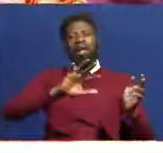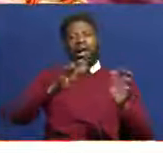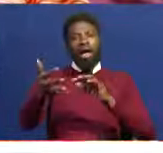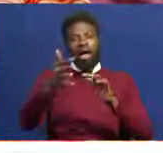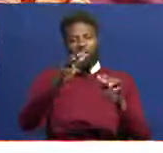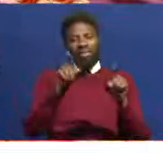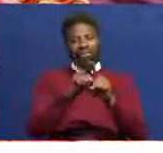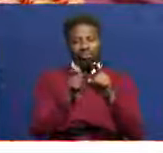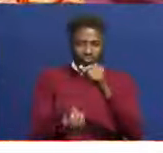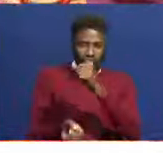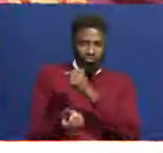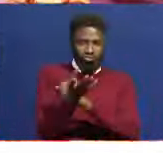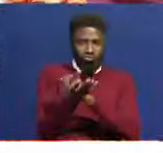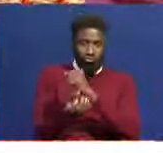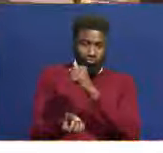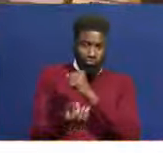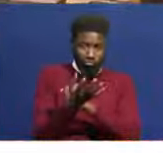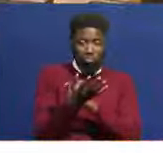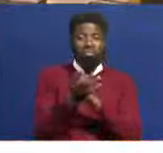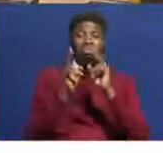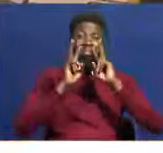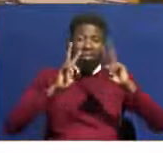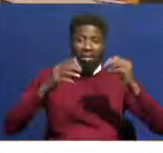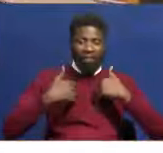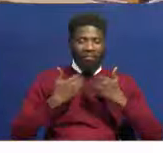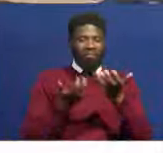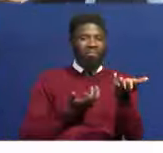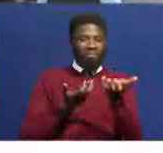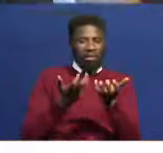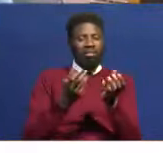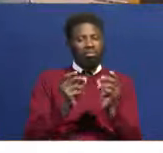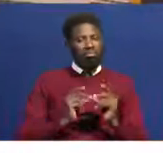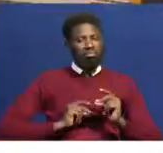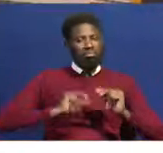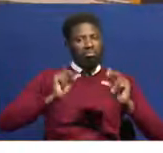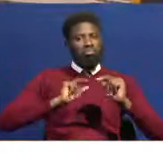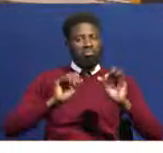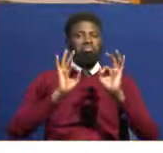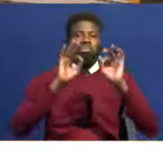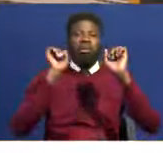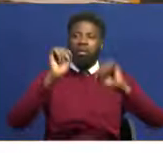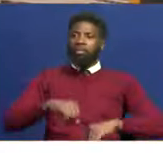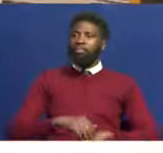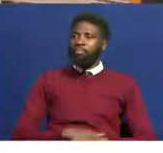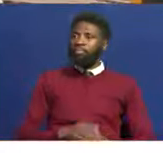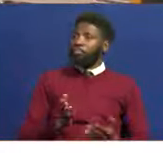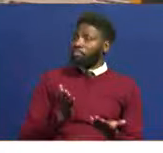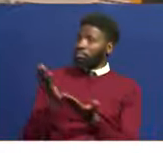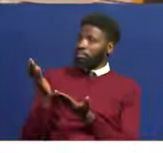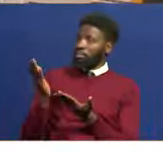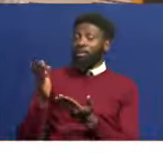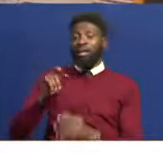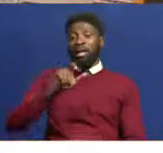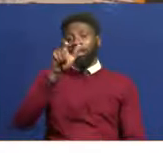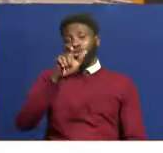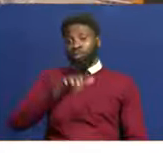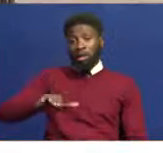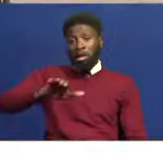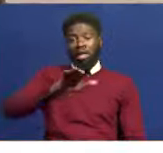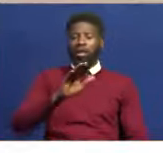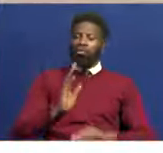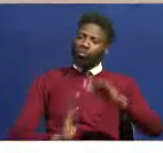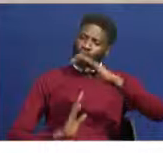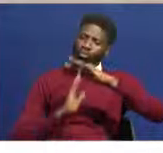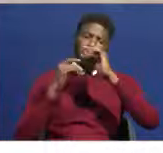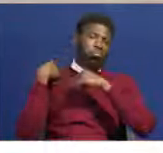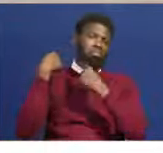ili ambayo tu hii biashara yetu iende vizuri. Given that this is a region that is predominantly men leading such conversations,